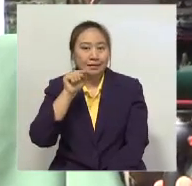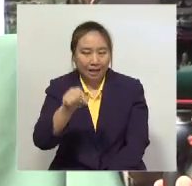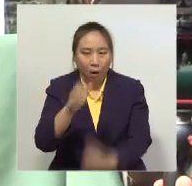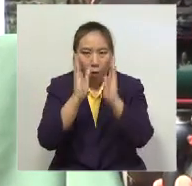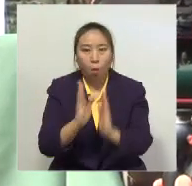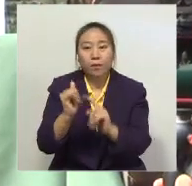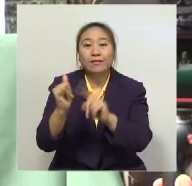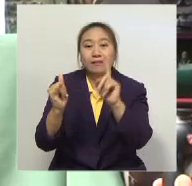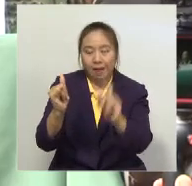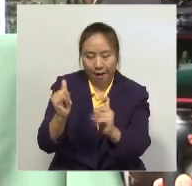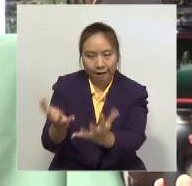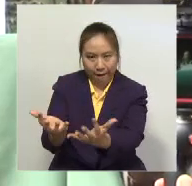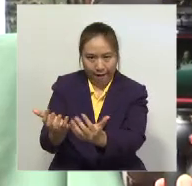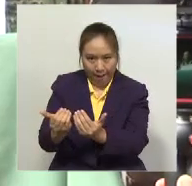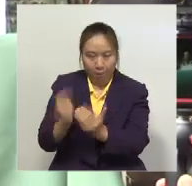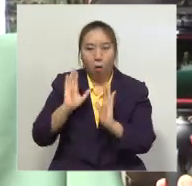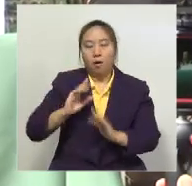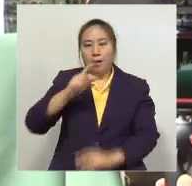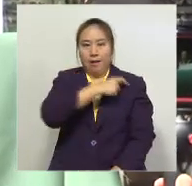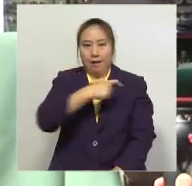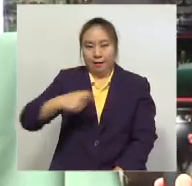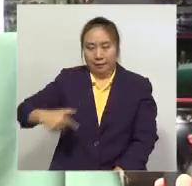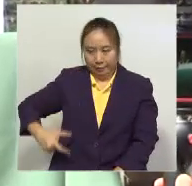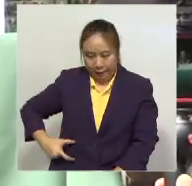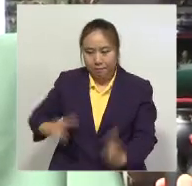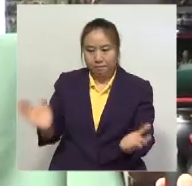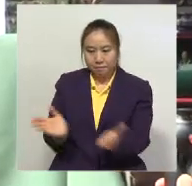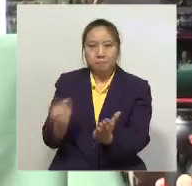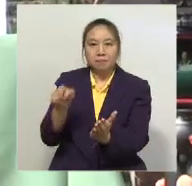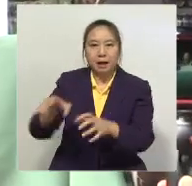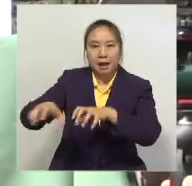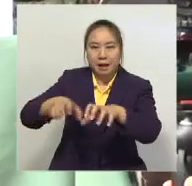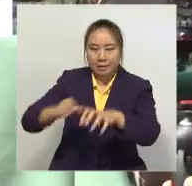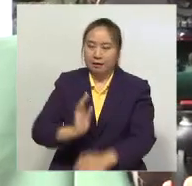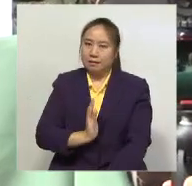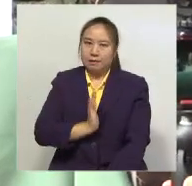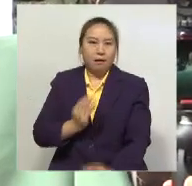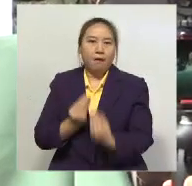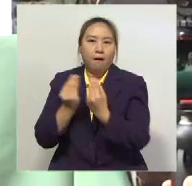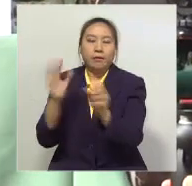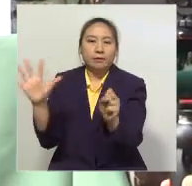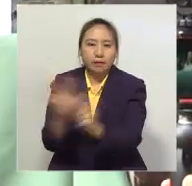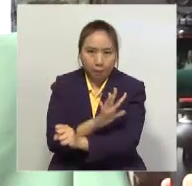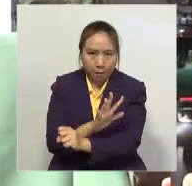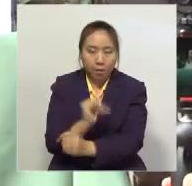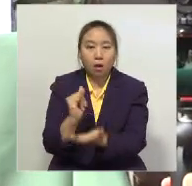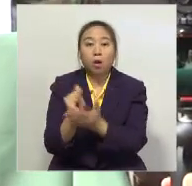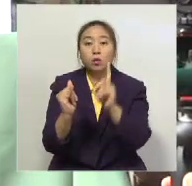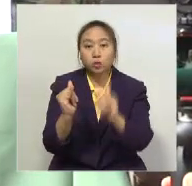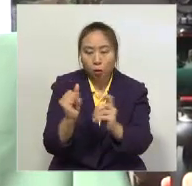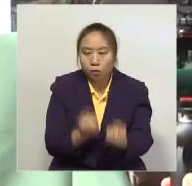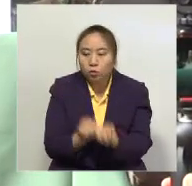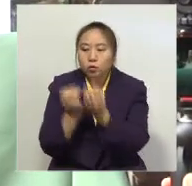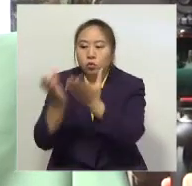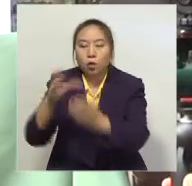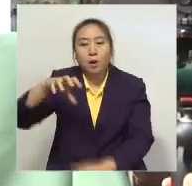รับศพผู้เสียชีวิตไว้ในพระราชานุเคราะห์ให้จัดงานอย่างสมพระเกียรติโดยจะดำเนินการส่งศพไปยังฐานทัพเรือสัต